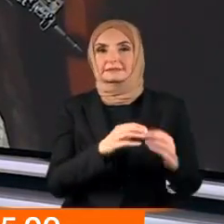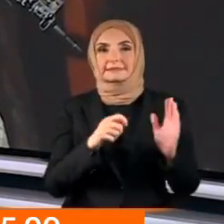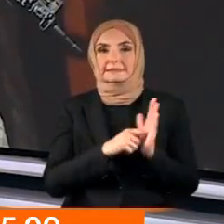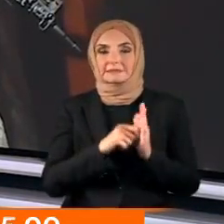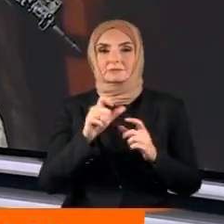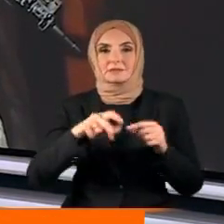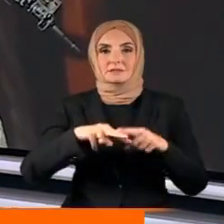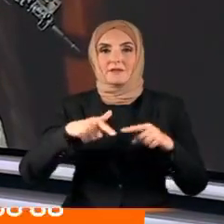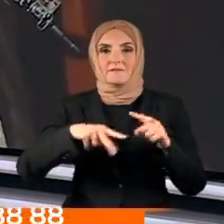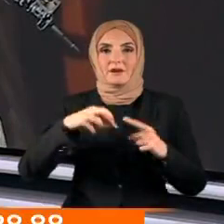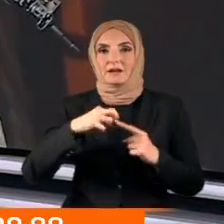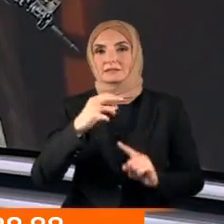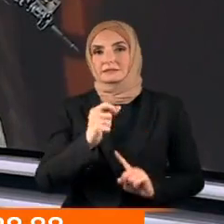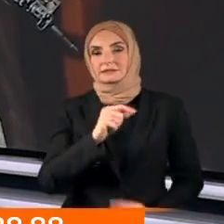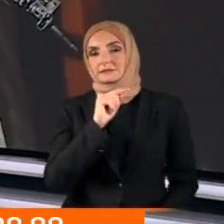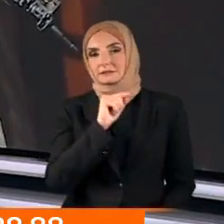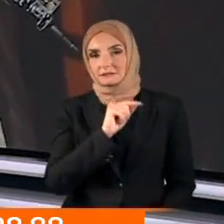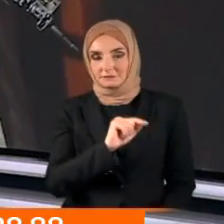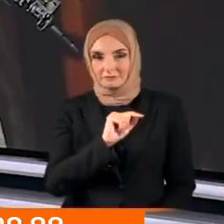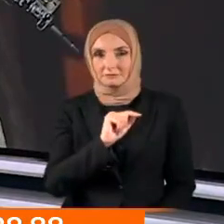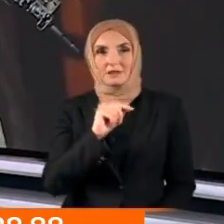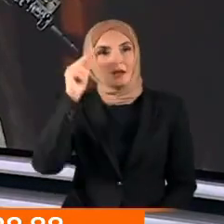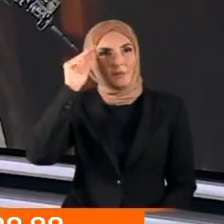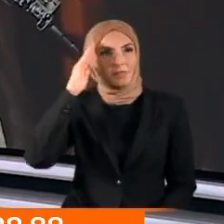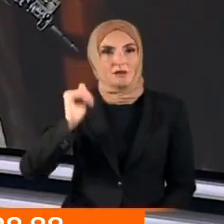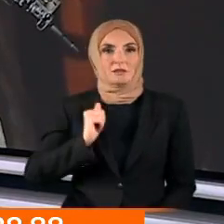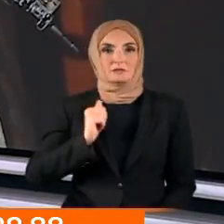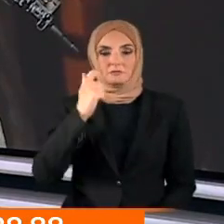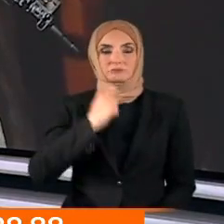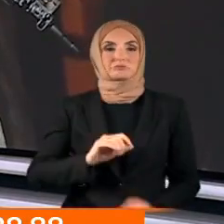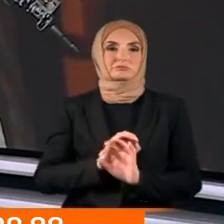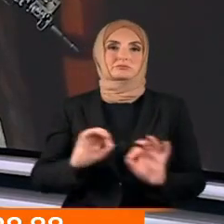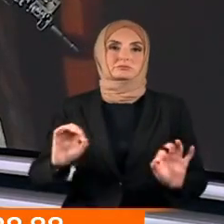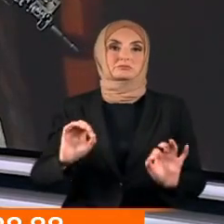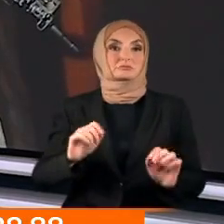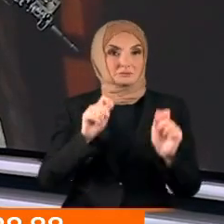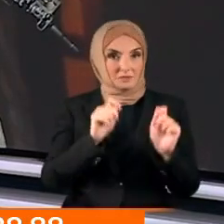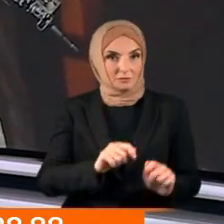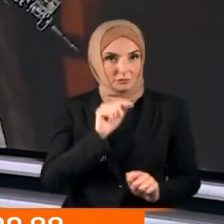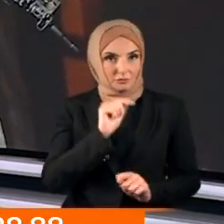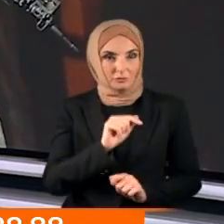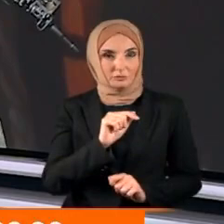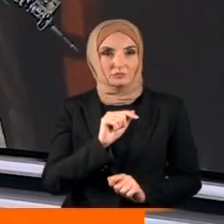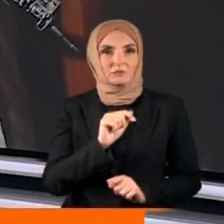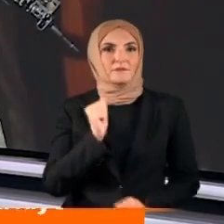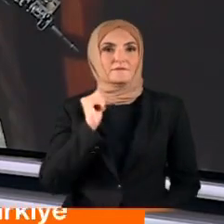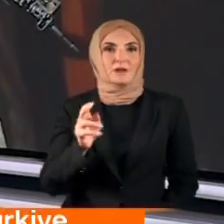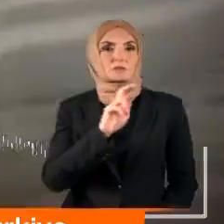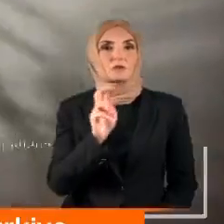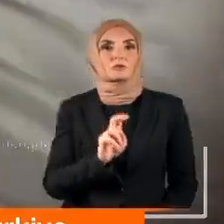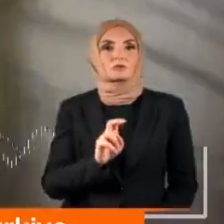Amerikan askeri olarak tanıtıyordu. Eş zamanlı baskınların gerçekleştiği adreslerde yüklü miktarlarda döviz ele geçirildi.